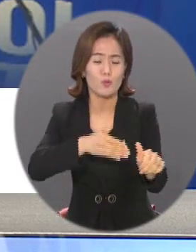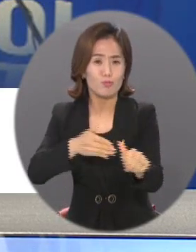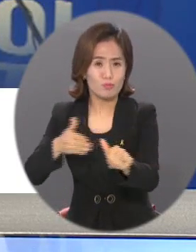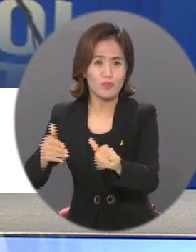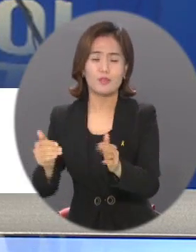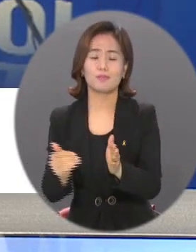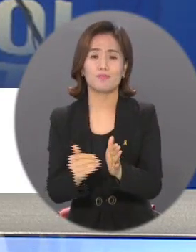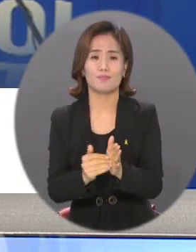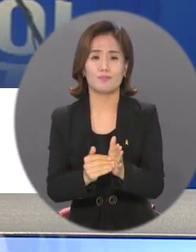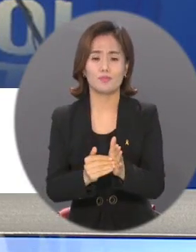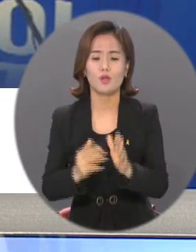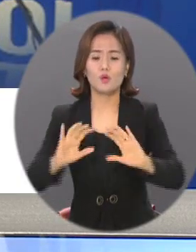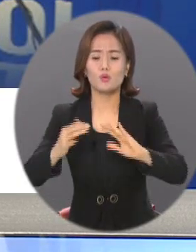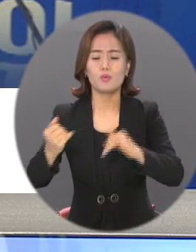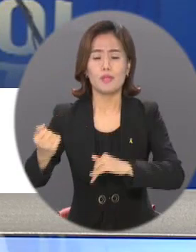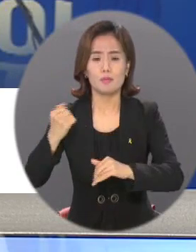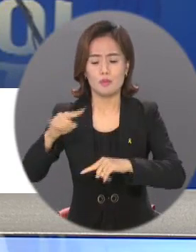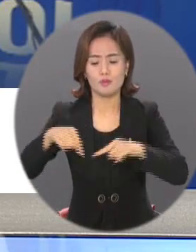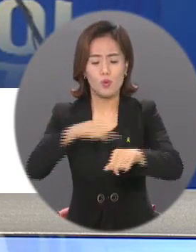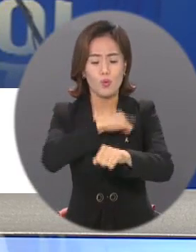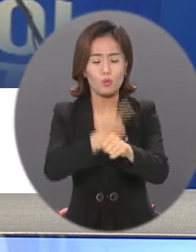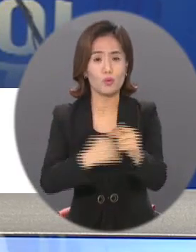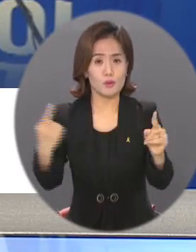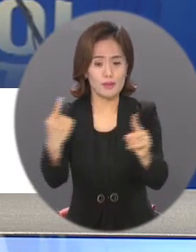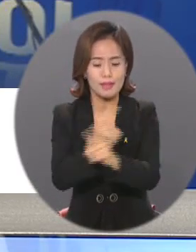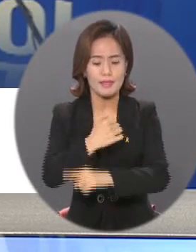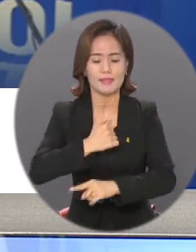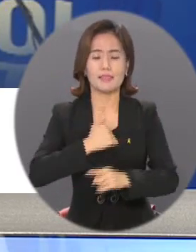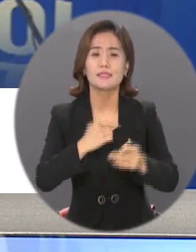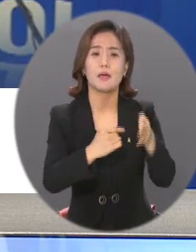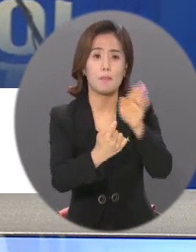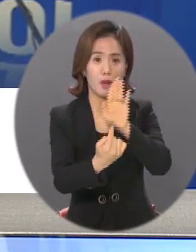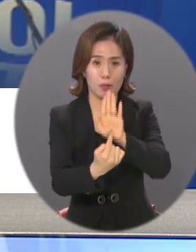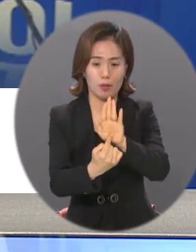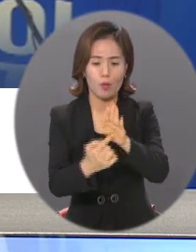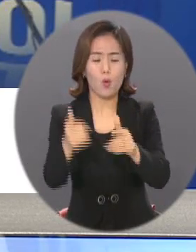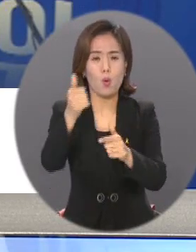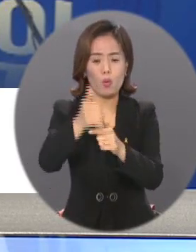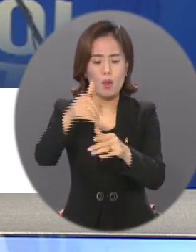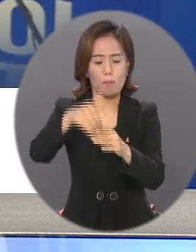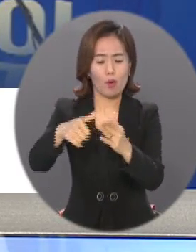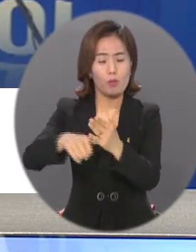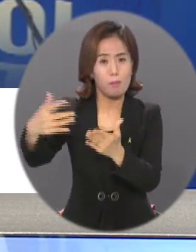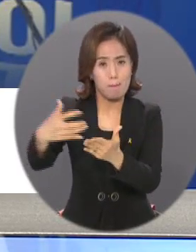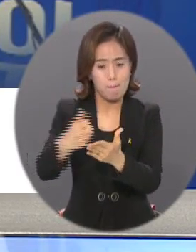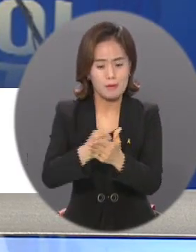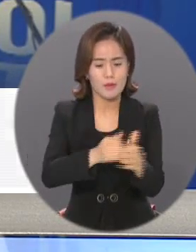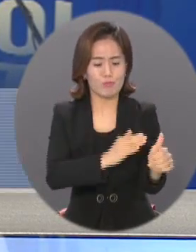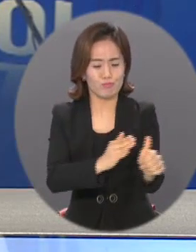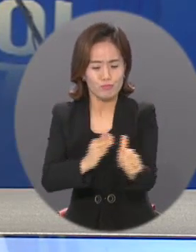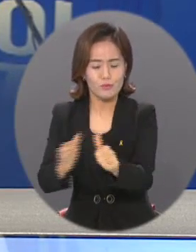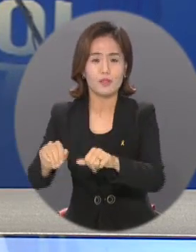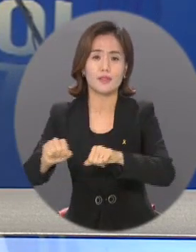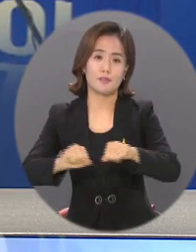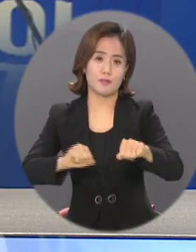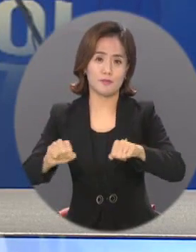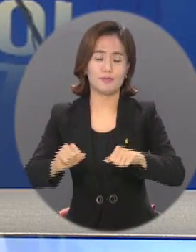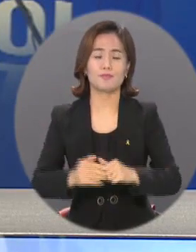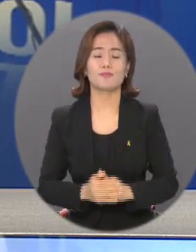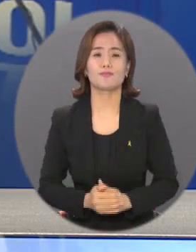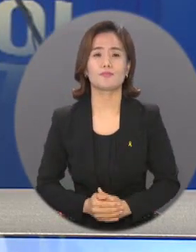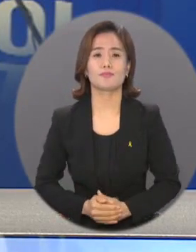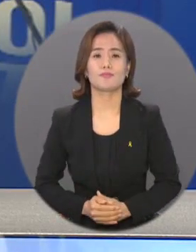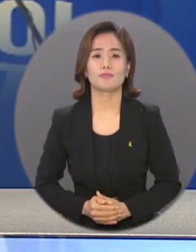강조했습니다. 국민의힘은 정권 교체에 대한 자신감을 보이며 호남 민심의 구애 활동을 이어갔습니다. 송정근